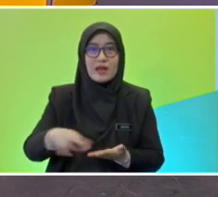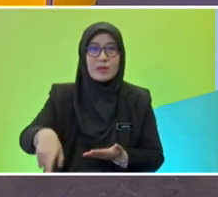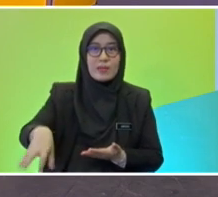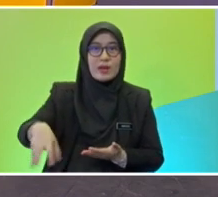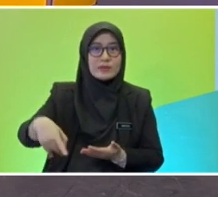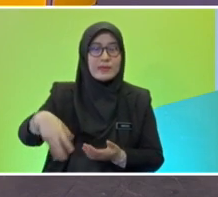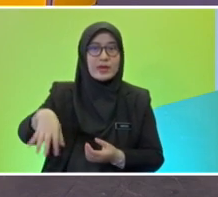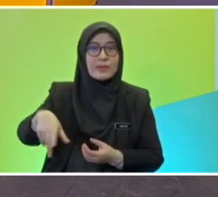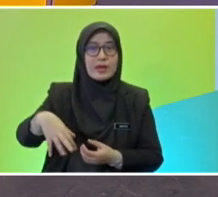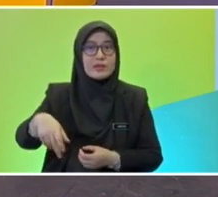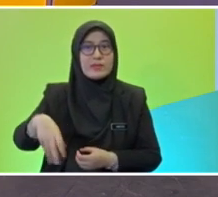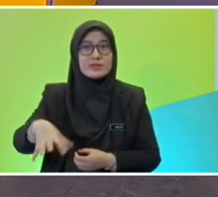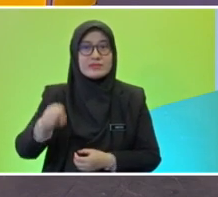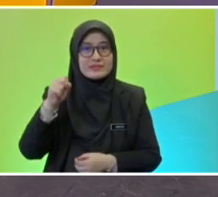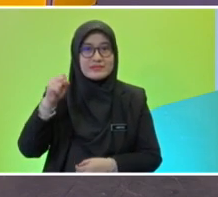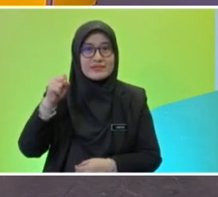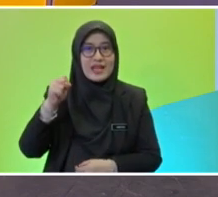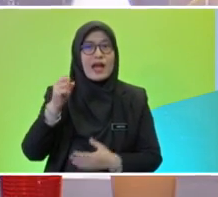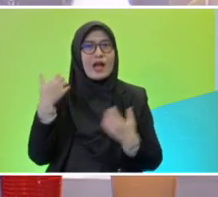ada coklat